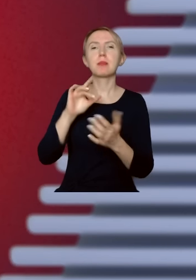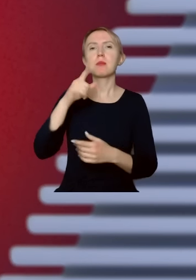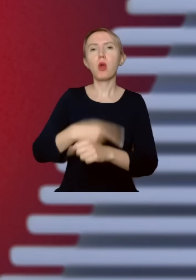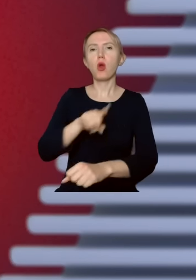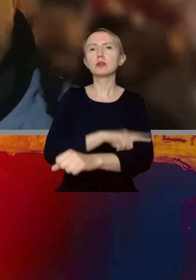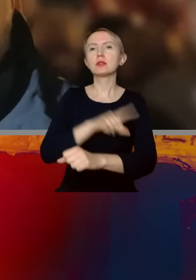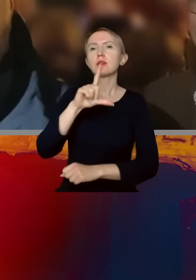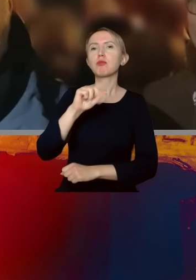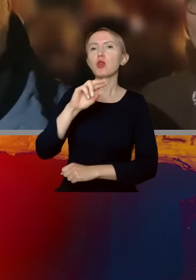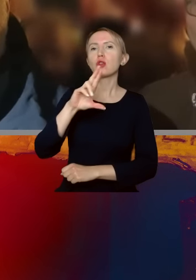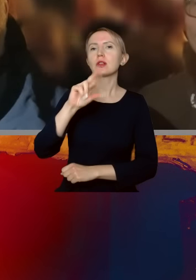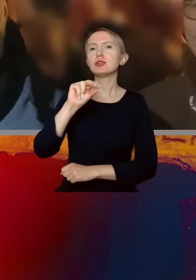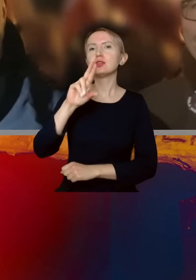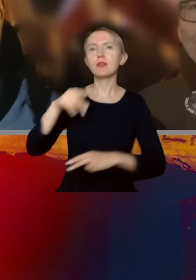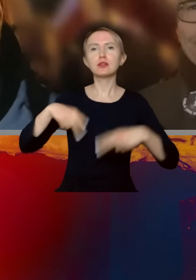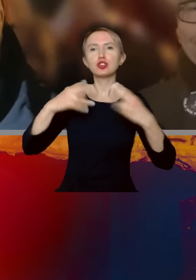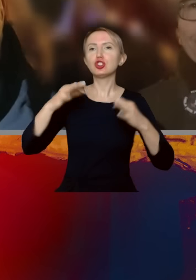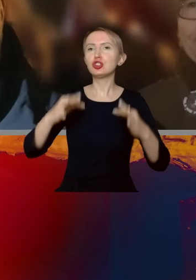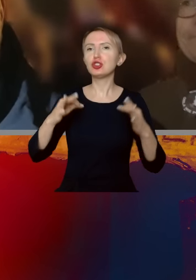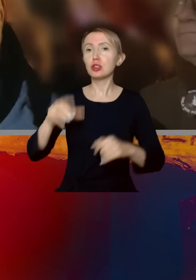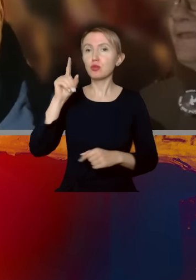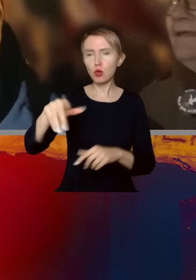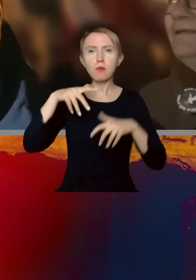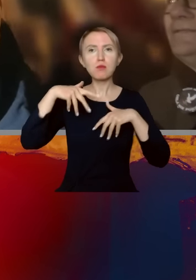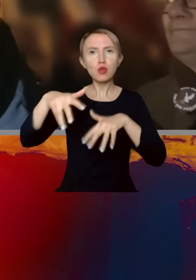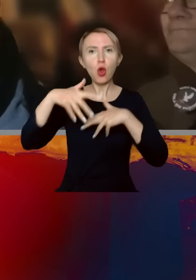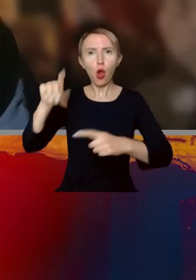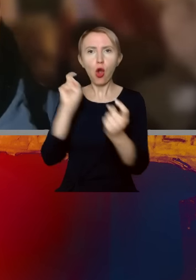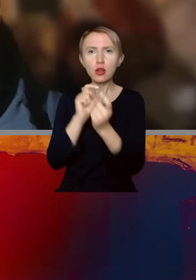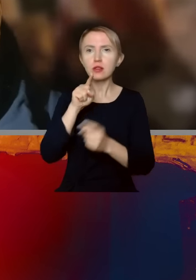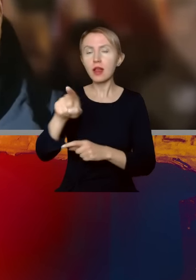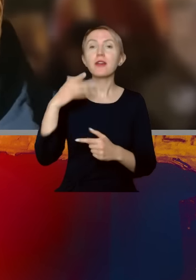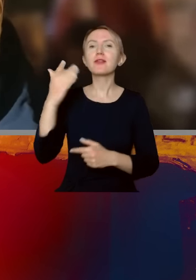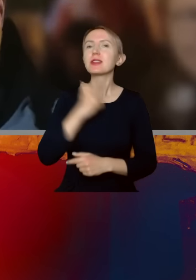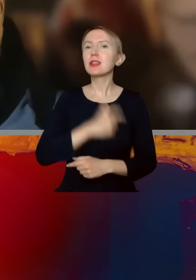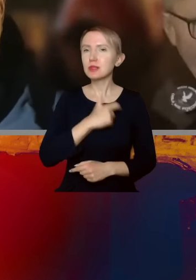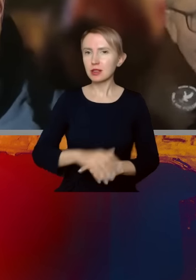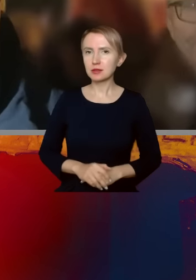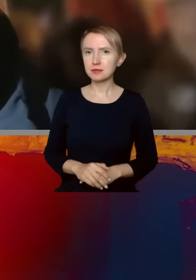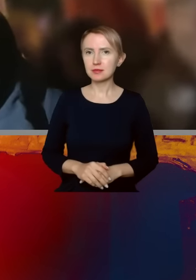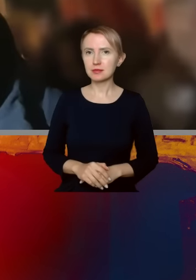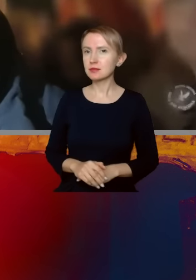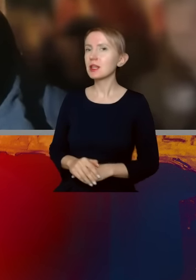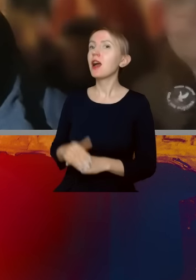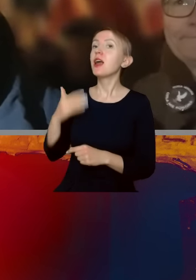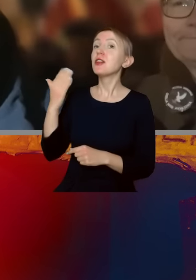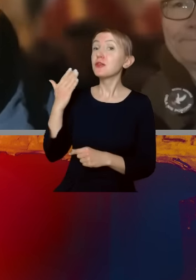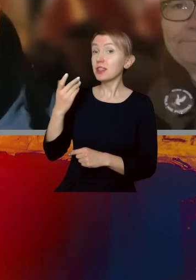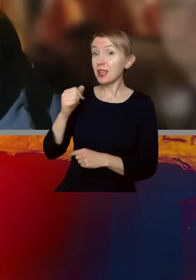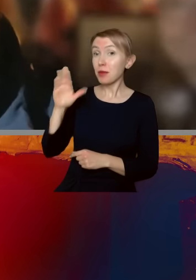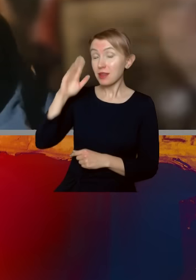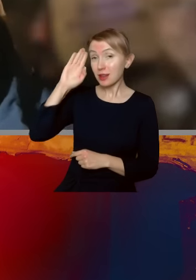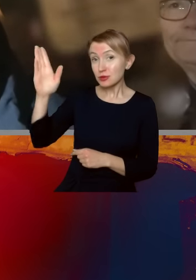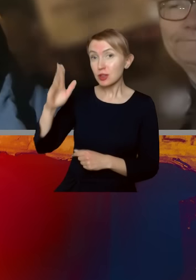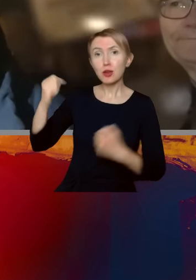Piotr Lisiewicz. Tam trwa dzisiaj protest. Witam serdecznie, Piotrze. Witam cię, Adrianie, cześć. Ogromny